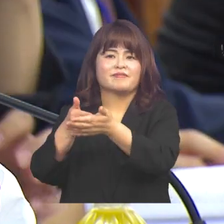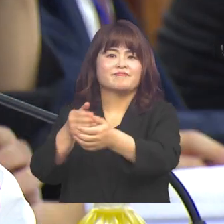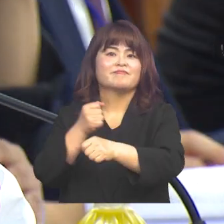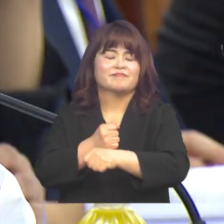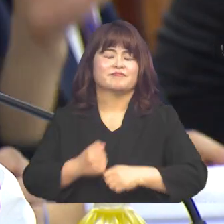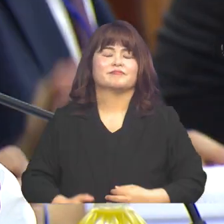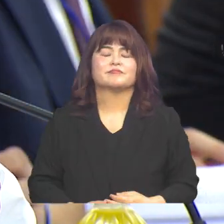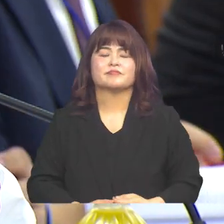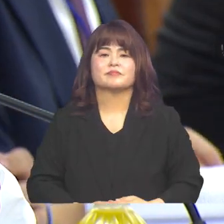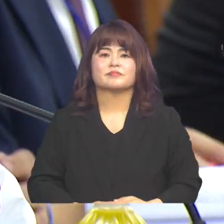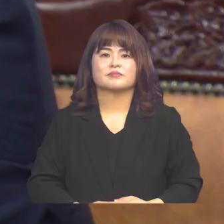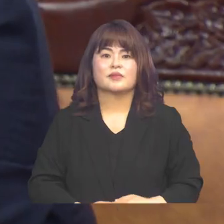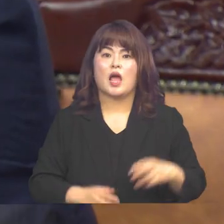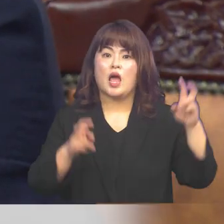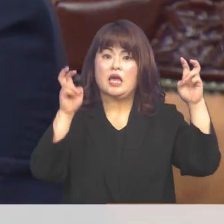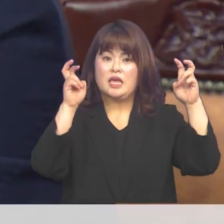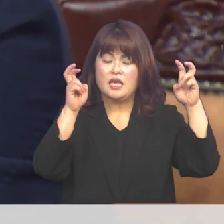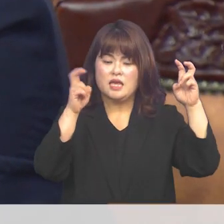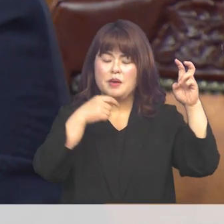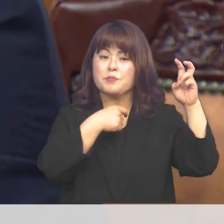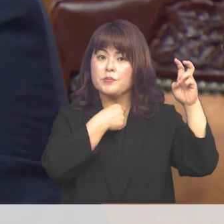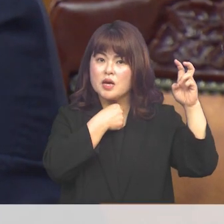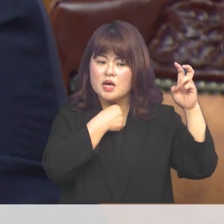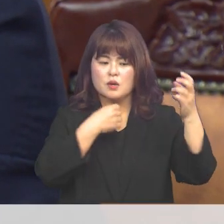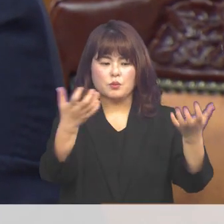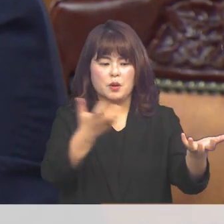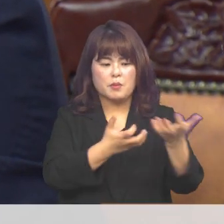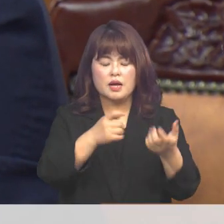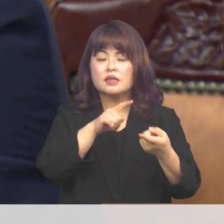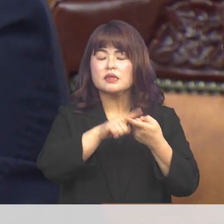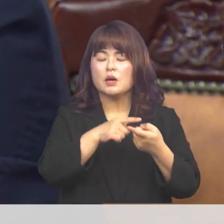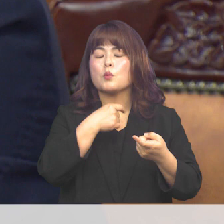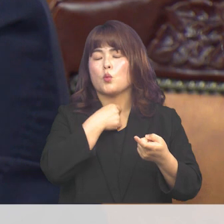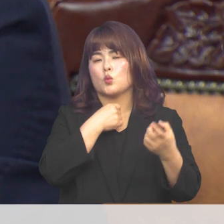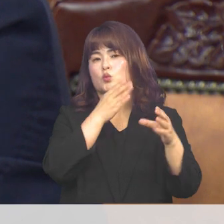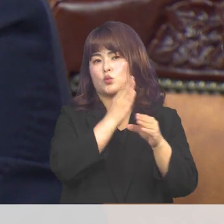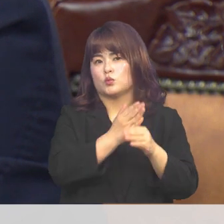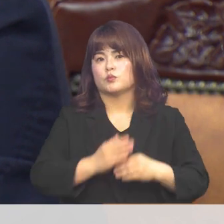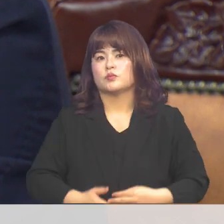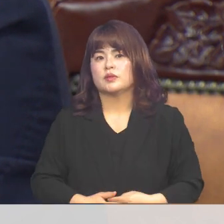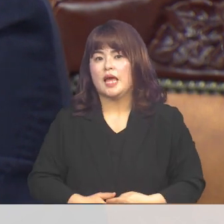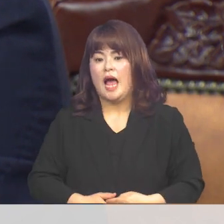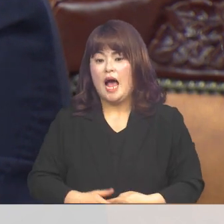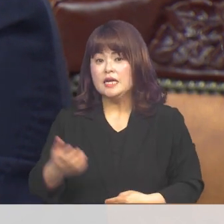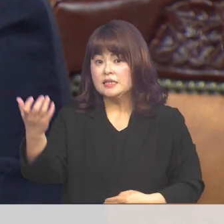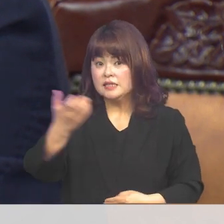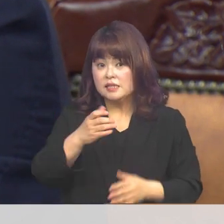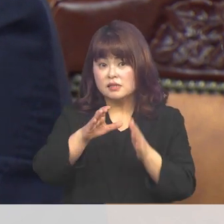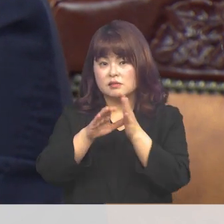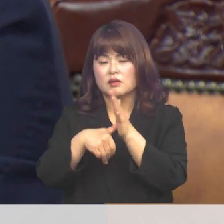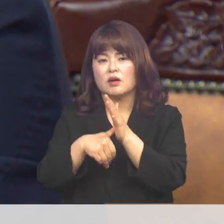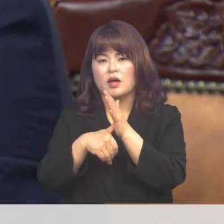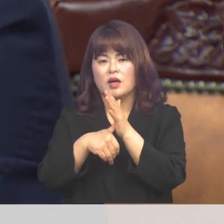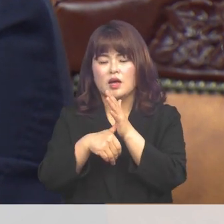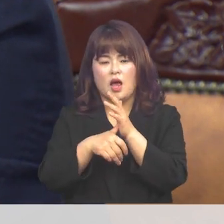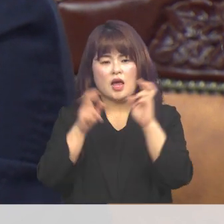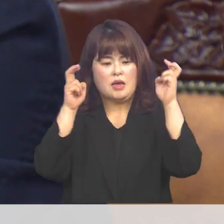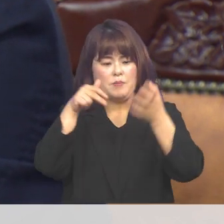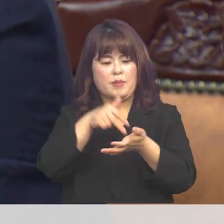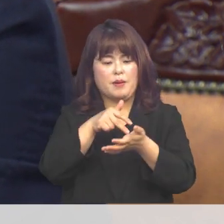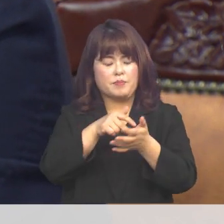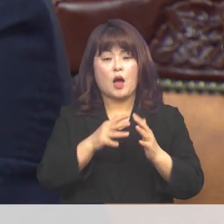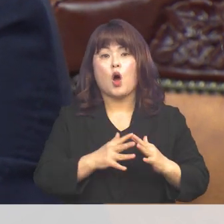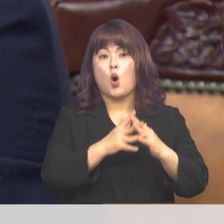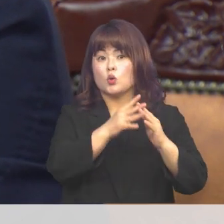검토해달라고 요청했습니다. 기업들이 이주할 것을 원하고 있는데 이주를 하게 된다면